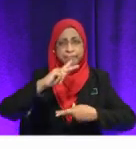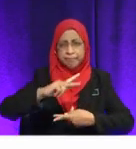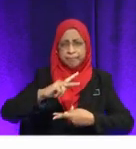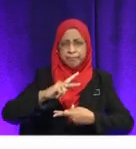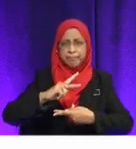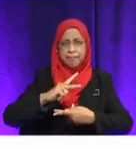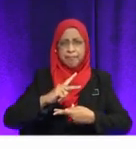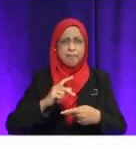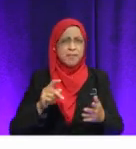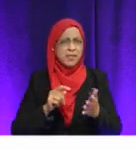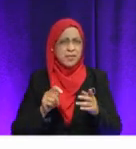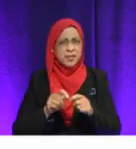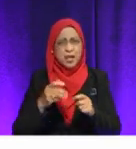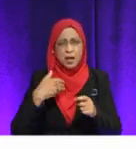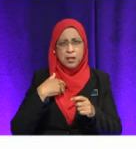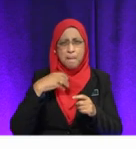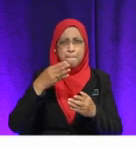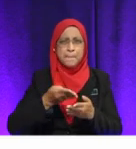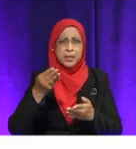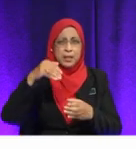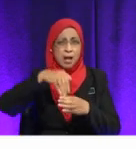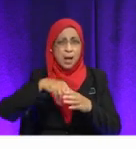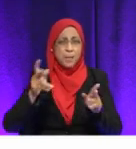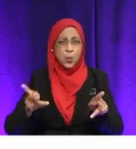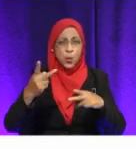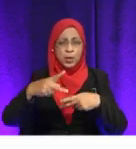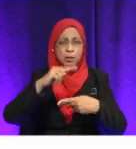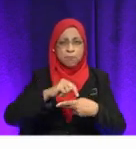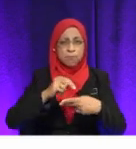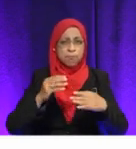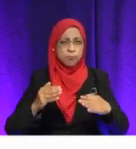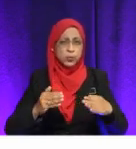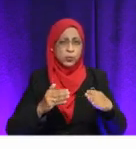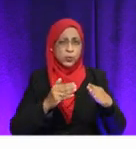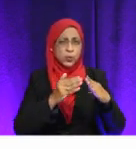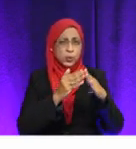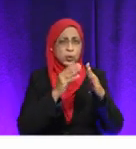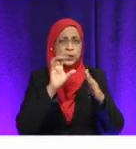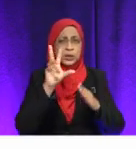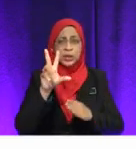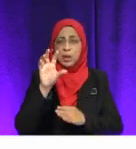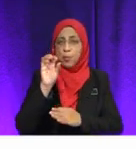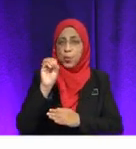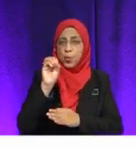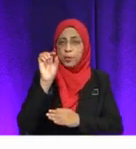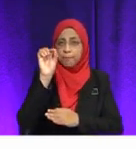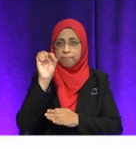nampaknya ini murid-murid 30 derajat itu adalah sudut adalah sudut 30° sudut sebelah kanan sebelah kiri 30 derajat Kotak